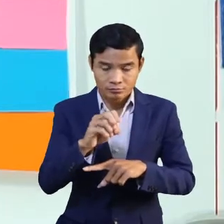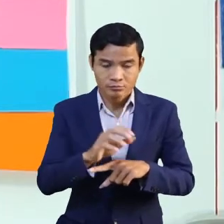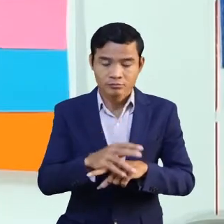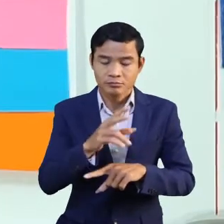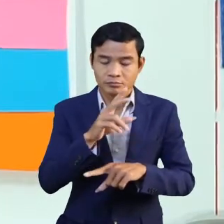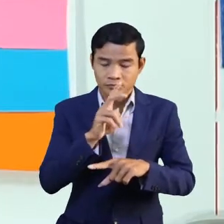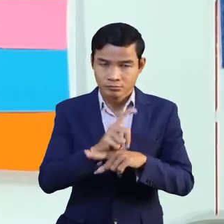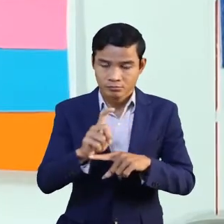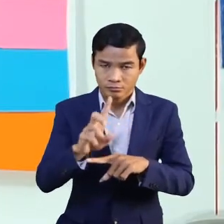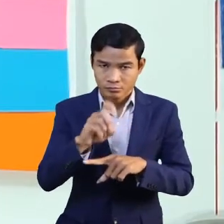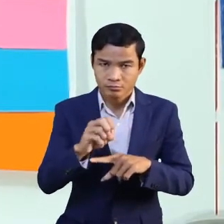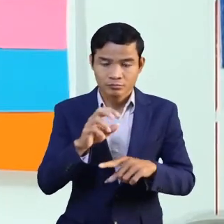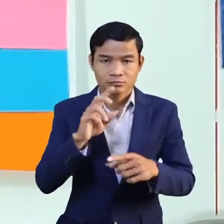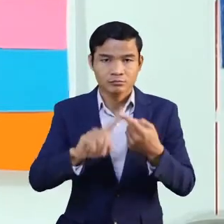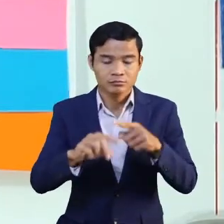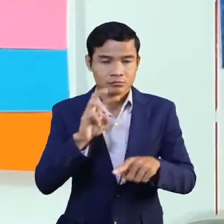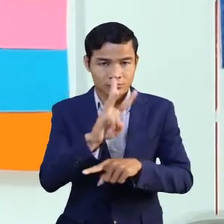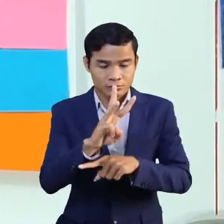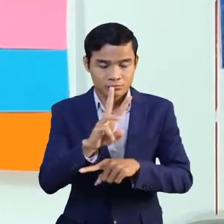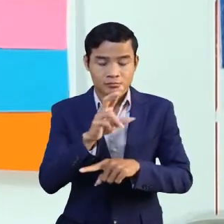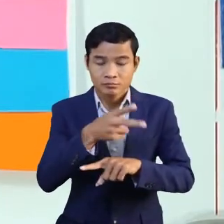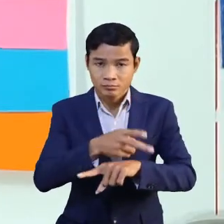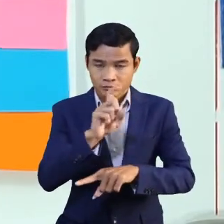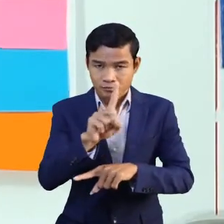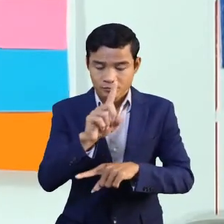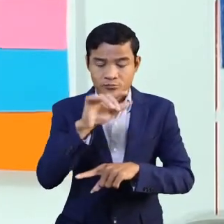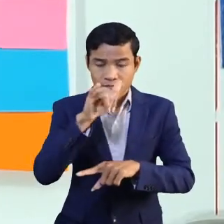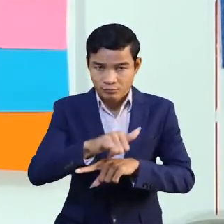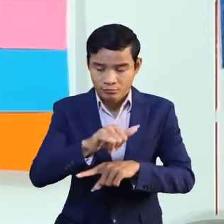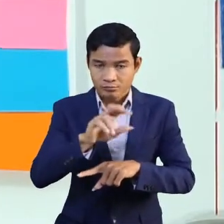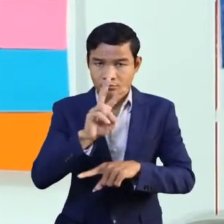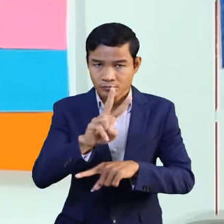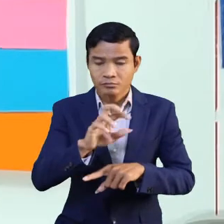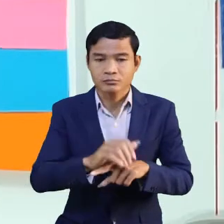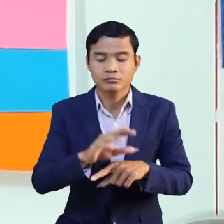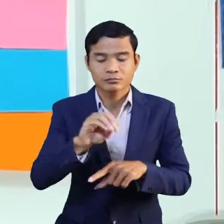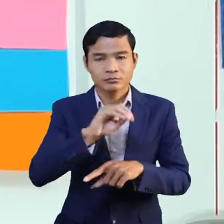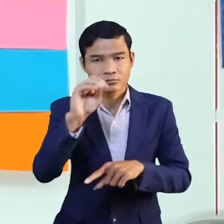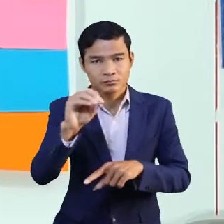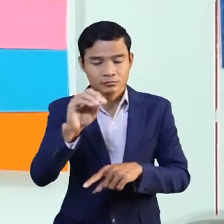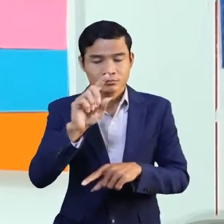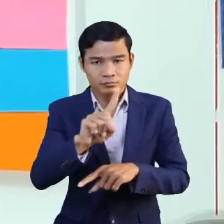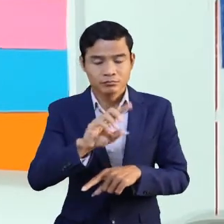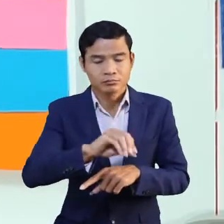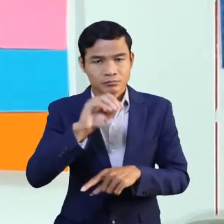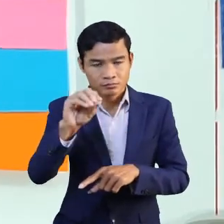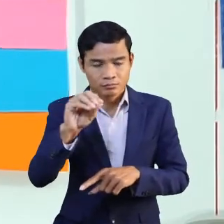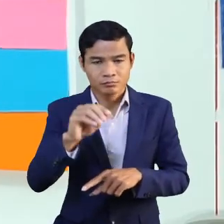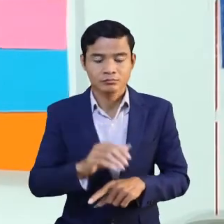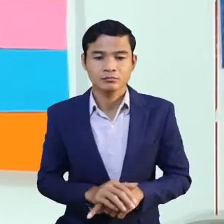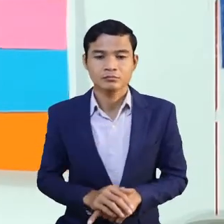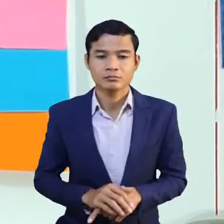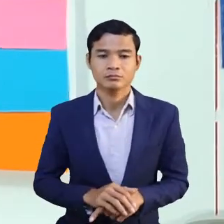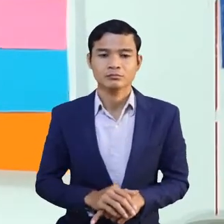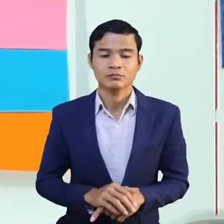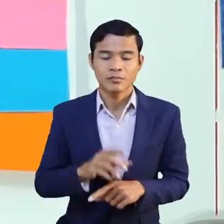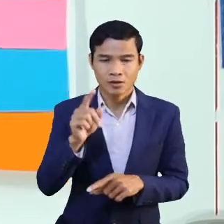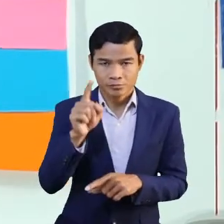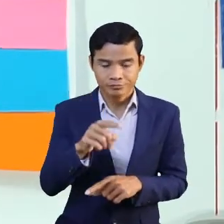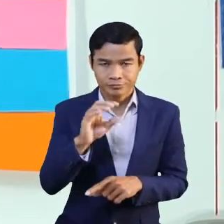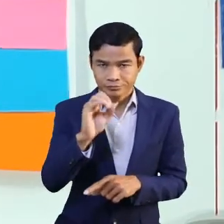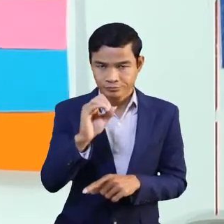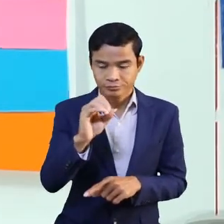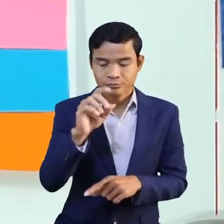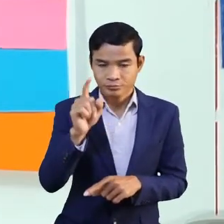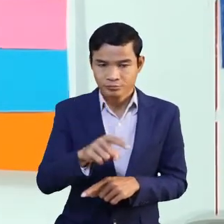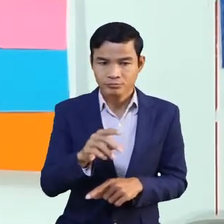ខ្ទង់10មានលេខ3 3ខ្ចីអស់មួយឲ្យគេខ្ចីអស់មួយនៅសល់2ចាមួយដែលខ្ចីបានយកមកតាំងនៅកន្លែងនេះចាកូនឈោតលេខ